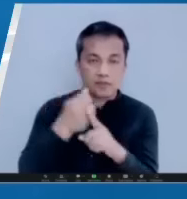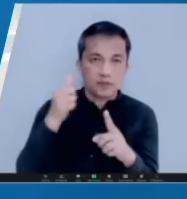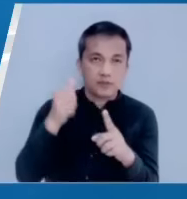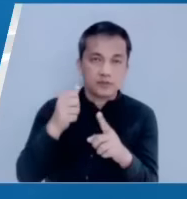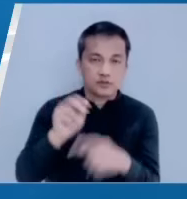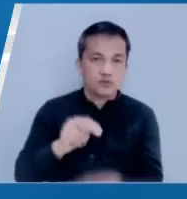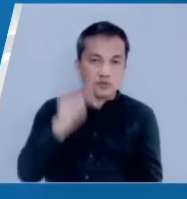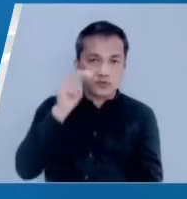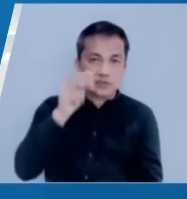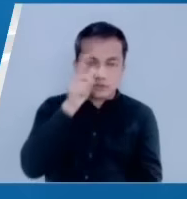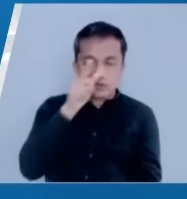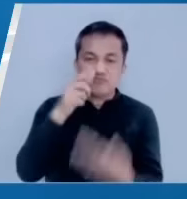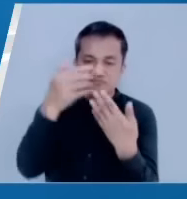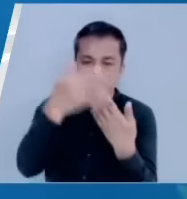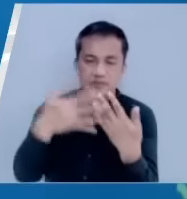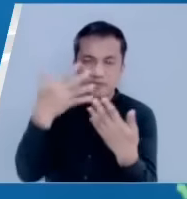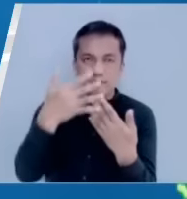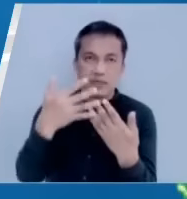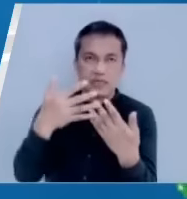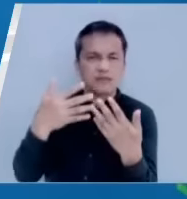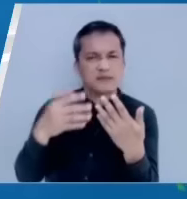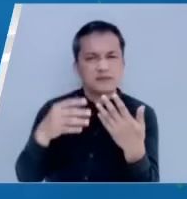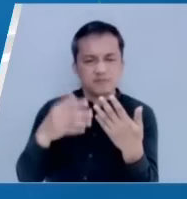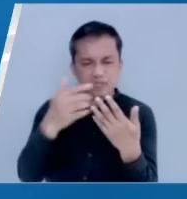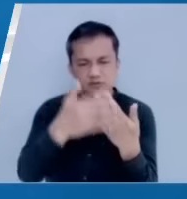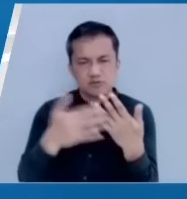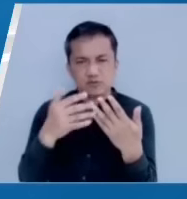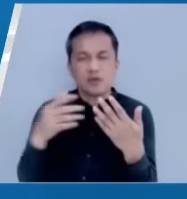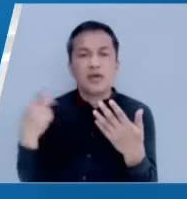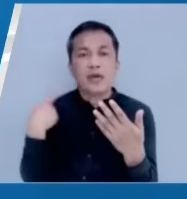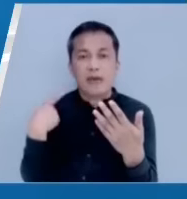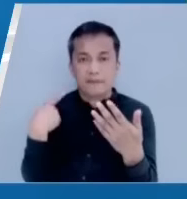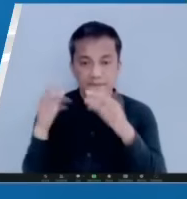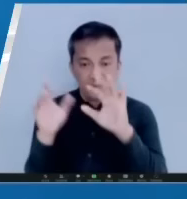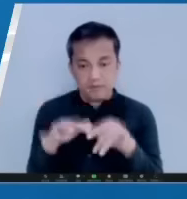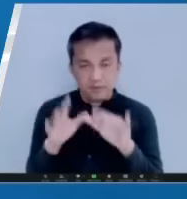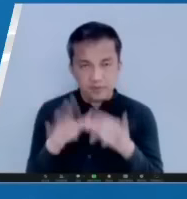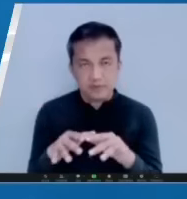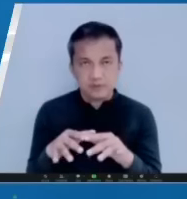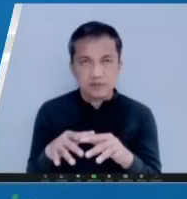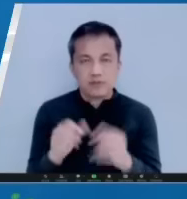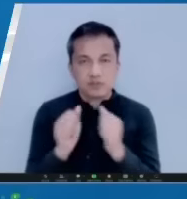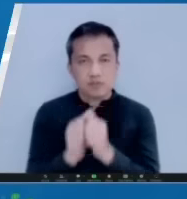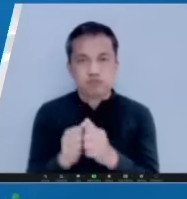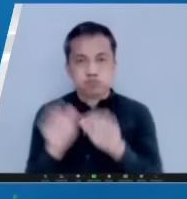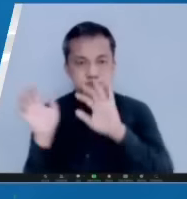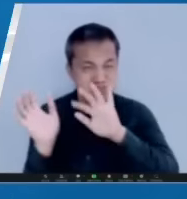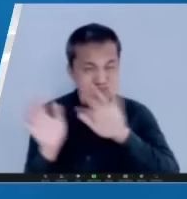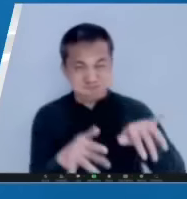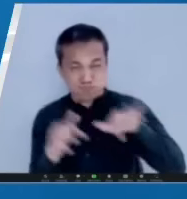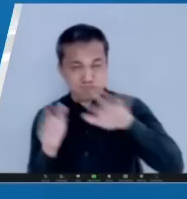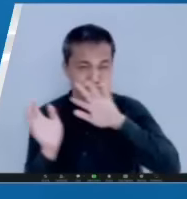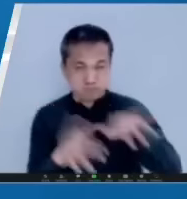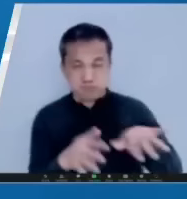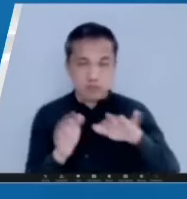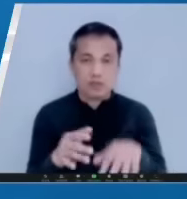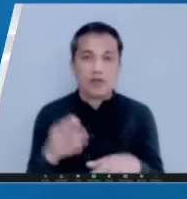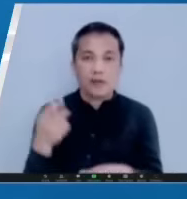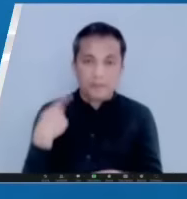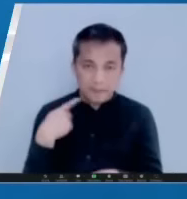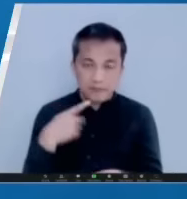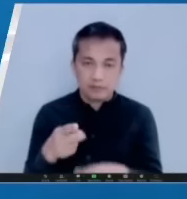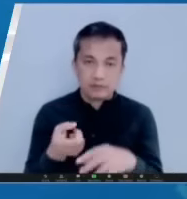Luzon. Inaasahan po dito yung mga pag-ulan at meron ni po yung kasama ng mga malalakas na hangin. At sabi nga ng PAGASA, posible po na madagdagan